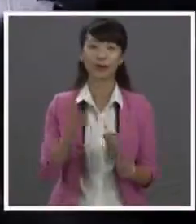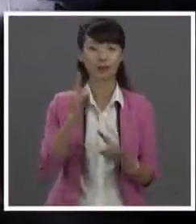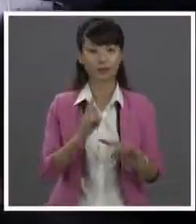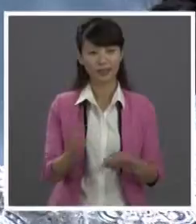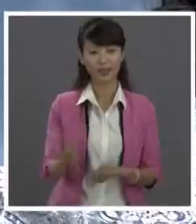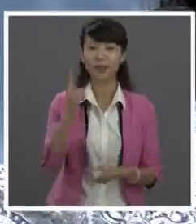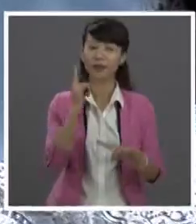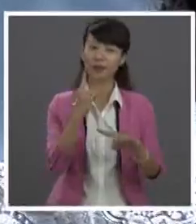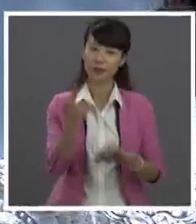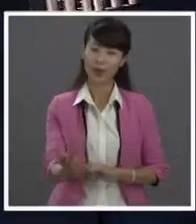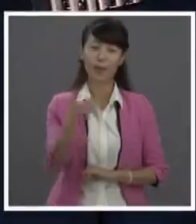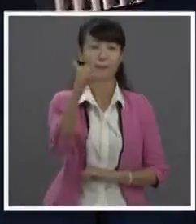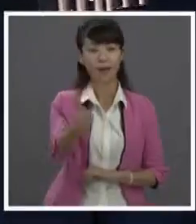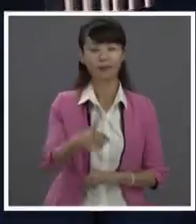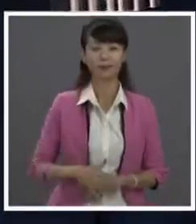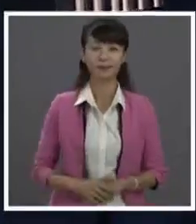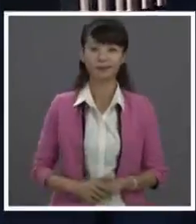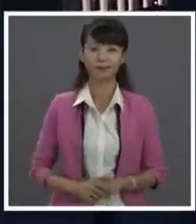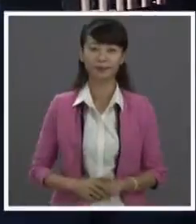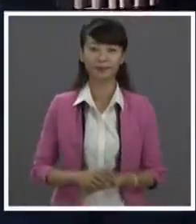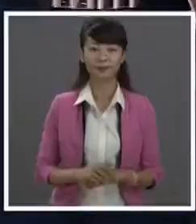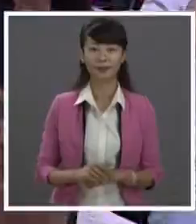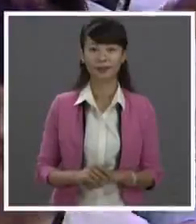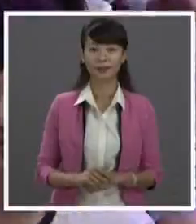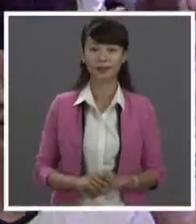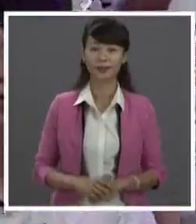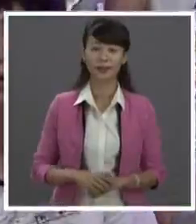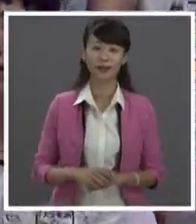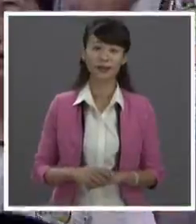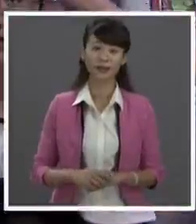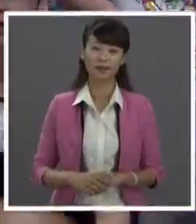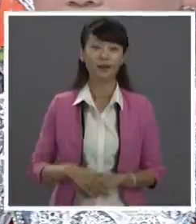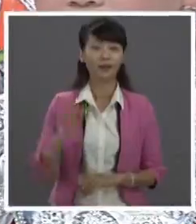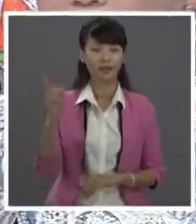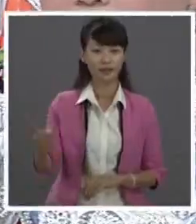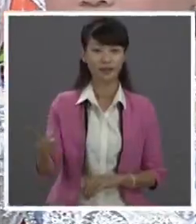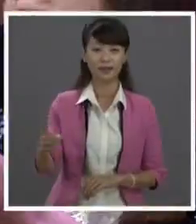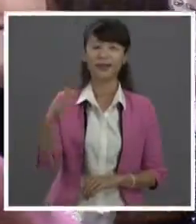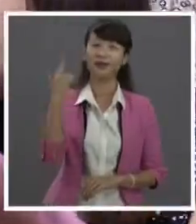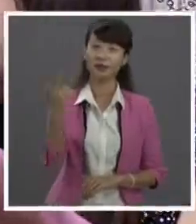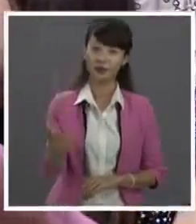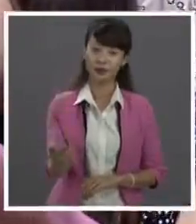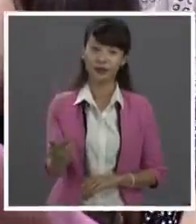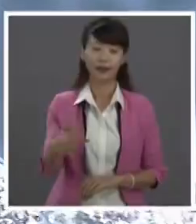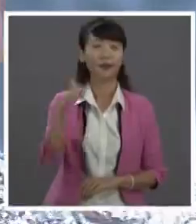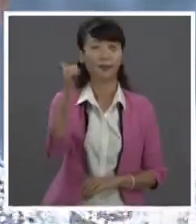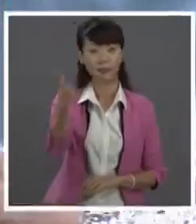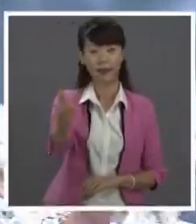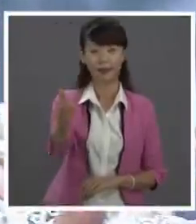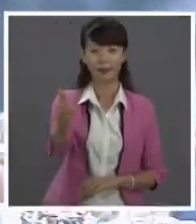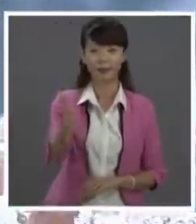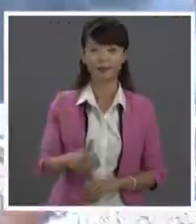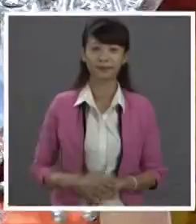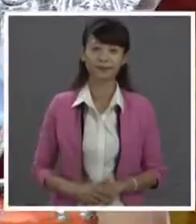棒。 我们一起来啊，一二三， 你最棒。 谢谢，